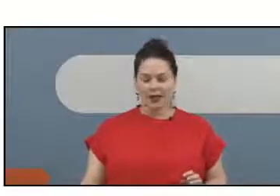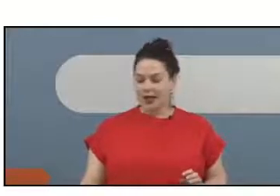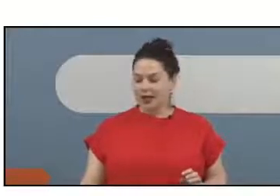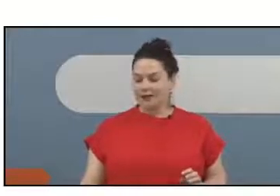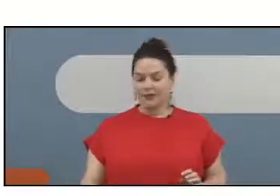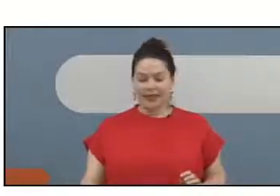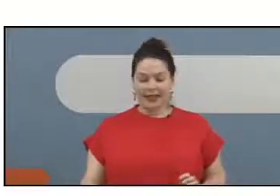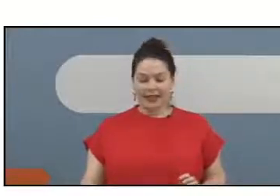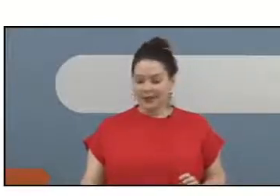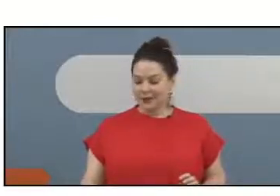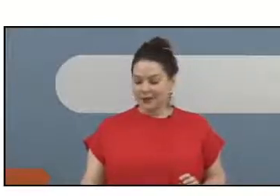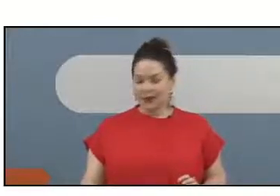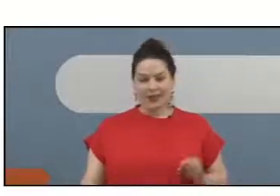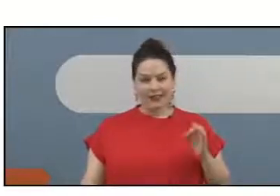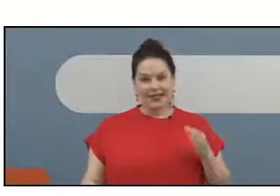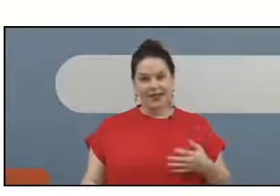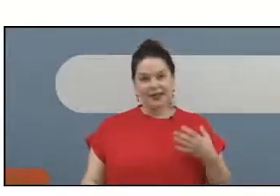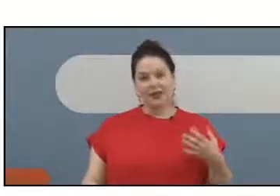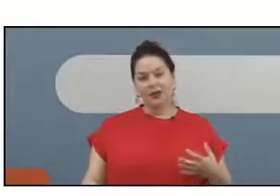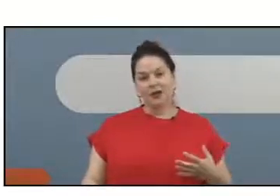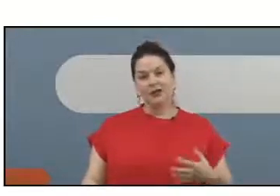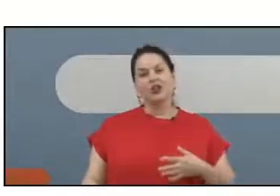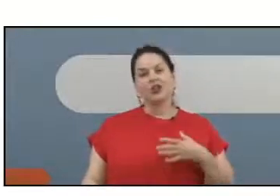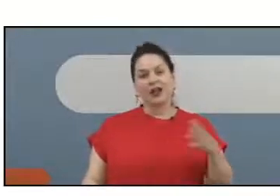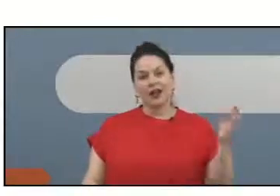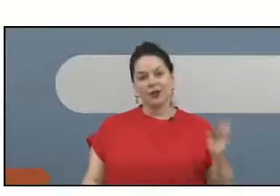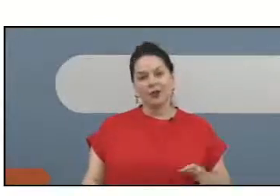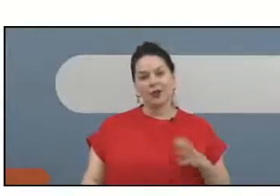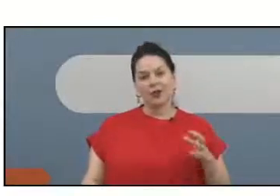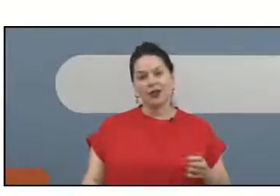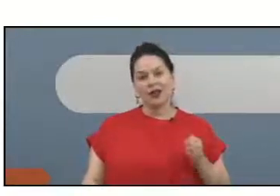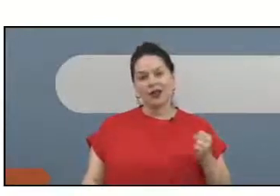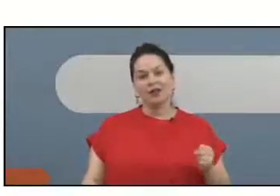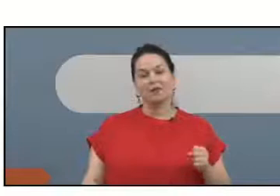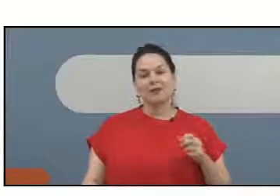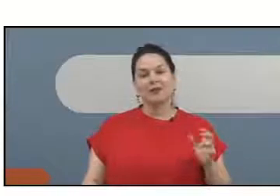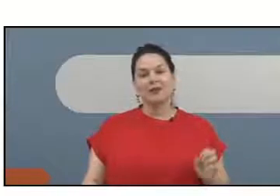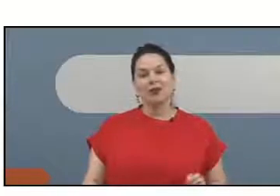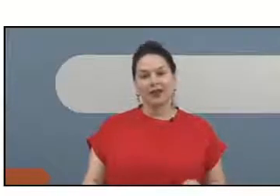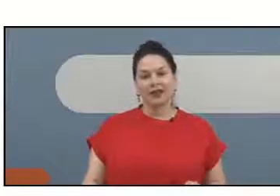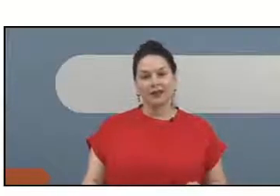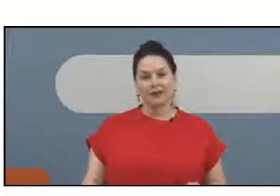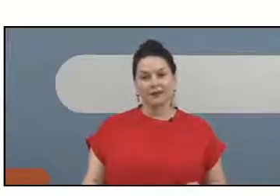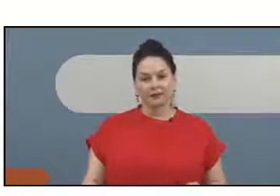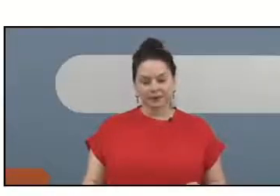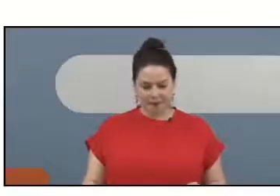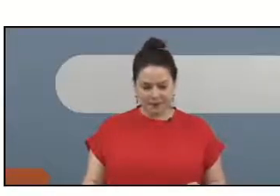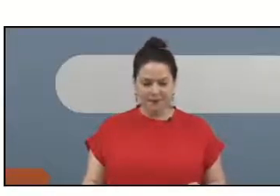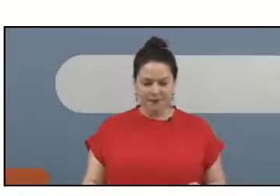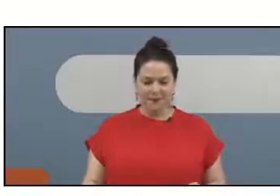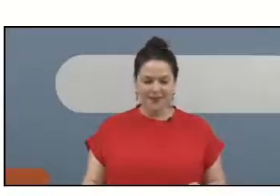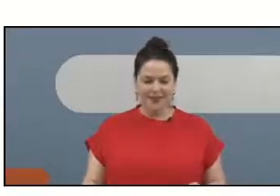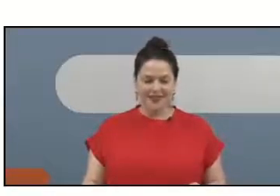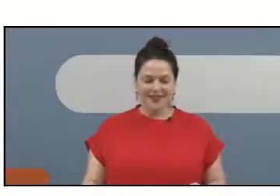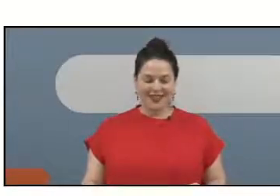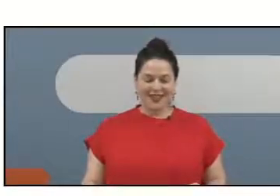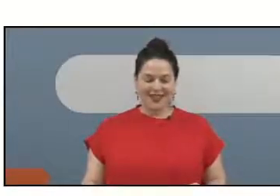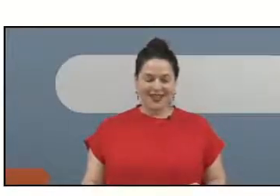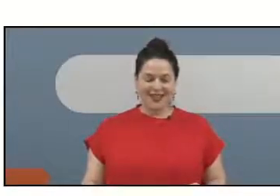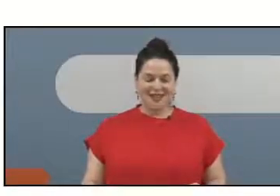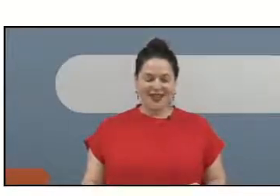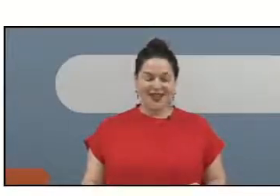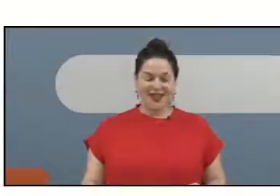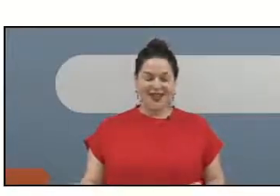להגביע, והוא יצר את האומנות ששחררה אותו מתוך הכלא.